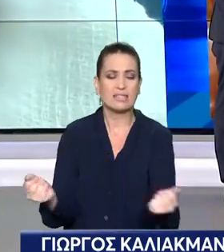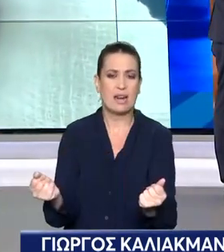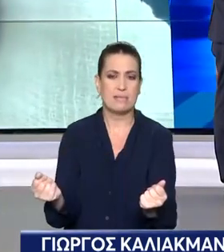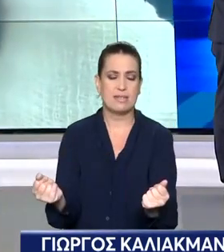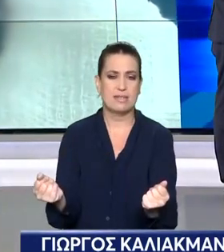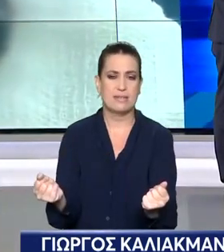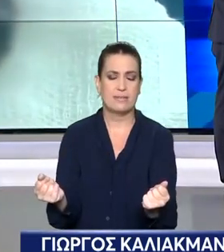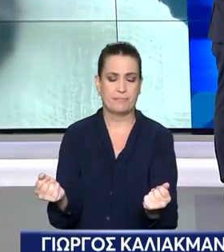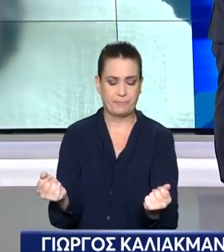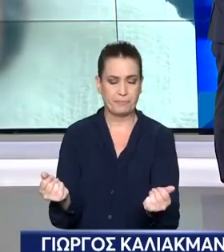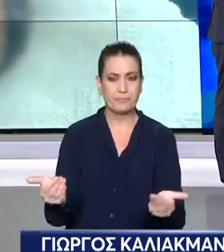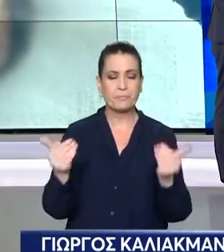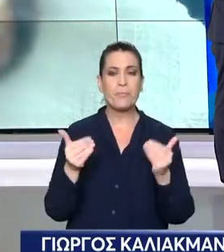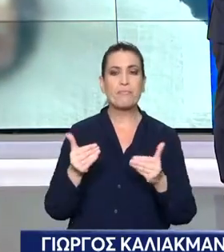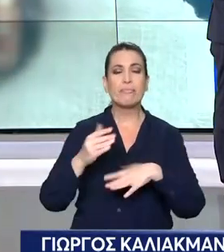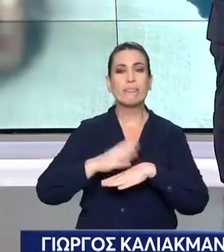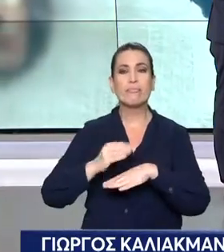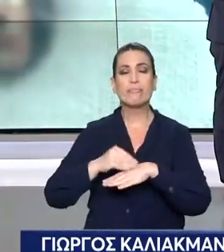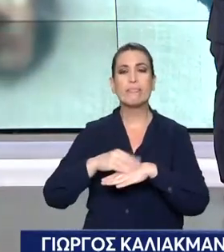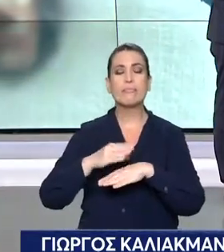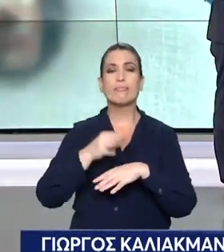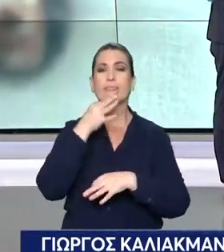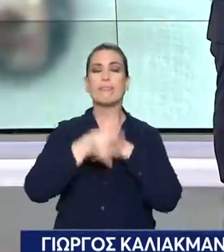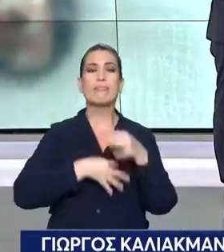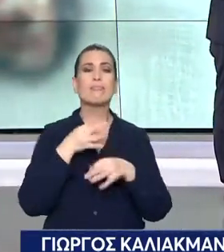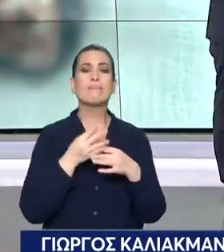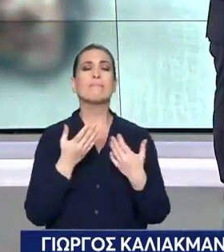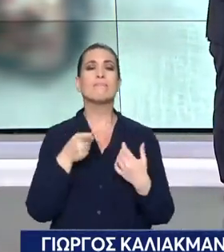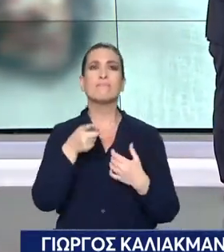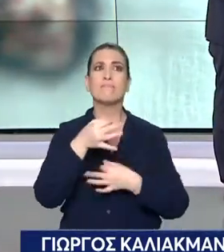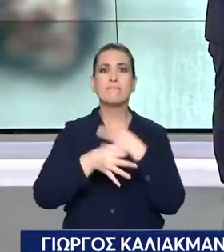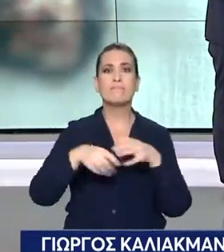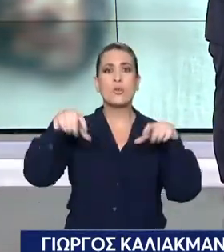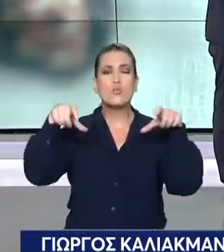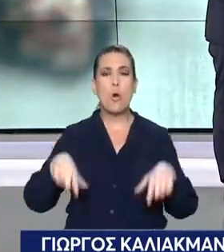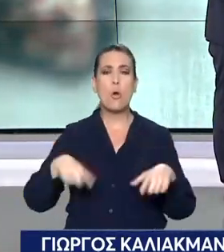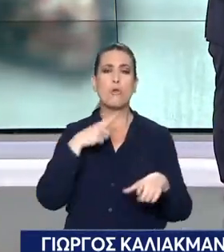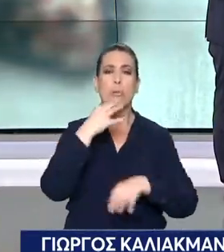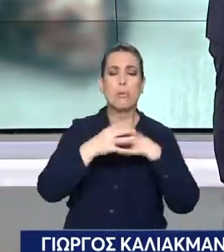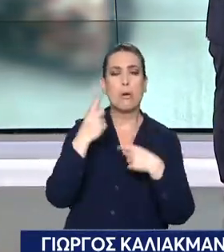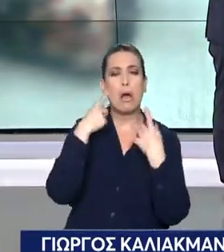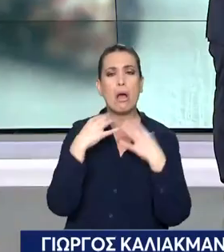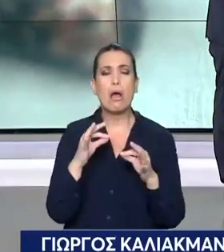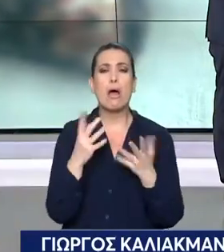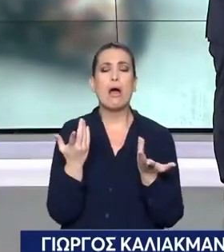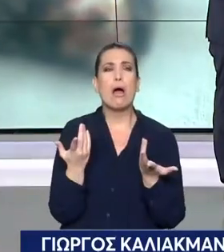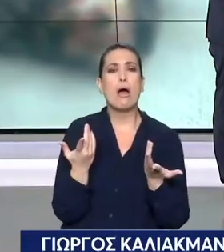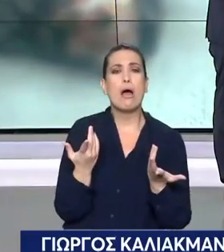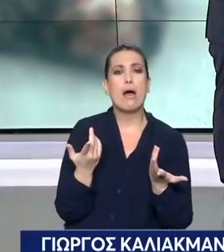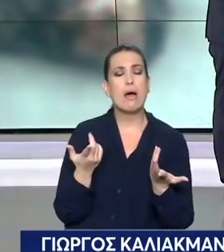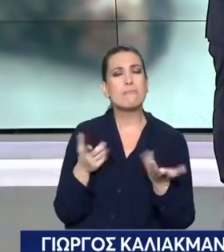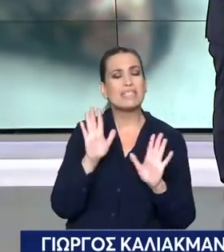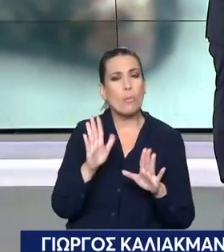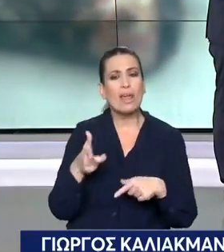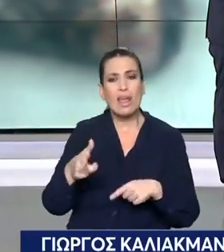στο χώρο αυτό, στο γήπεδο, να μπήκαν άνθρωποι οι οποίοι είχαν ό,τι περιγράφεται και χρησιμοποιήθηκε στον πόλεμο. Στα πολεμοφόδια. Κάποιος έλεγχος έγινε όταν